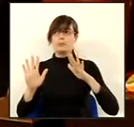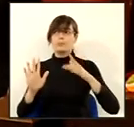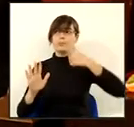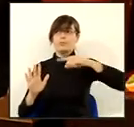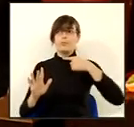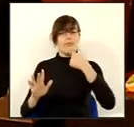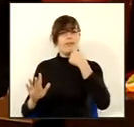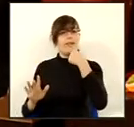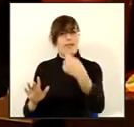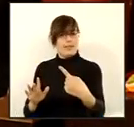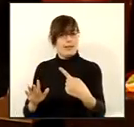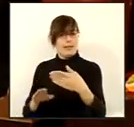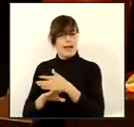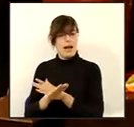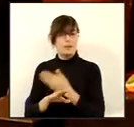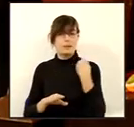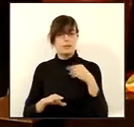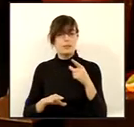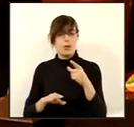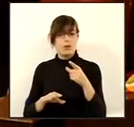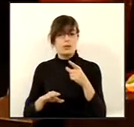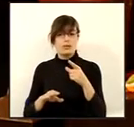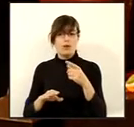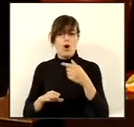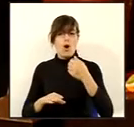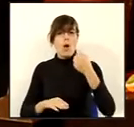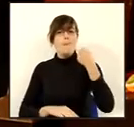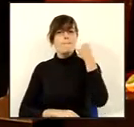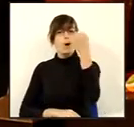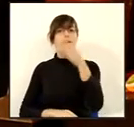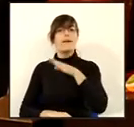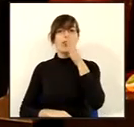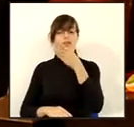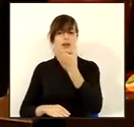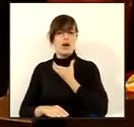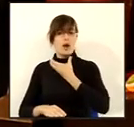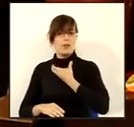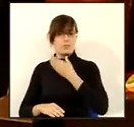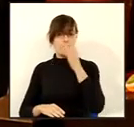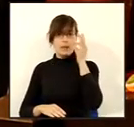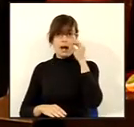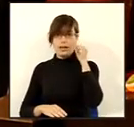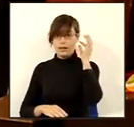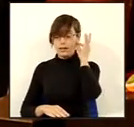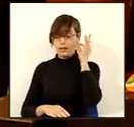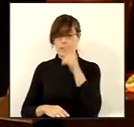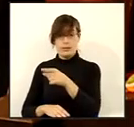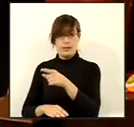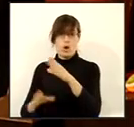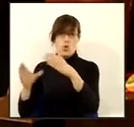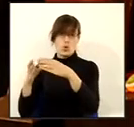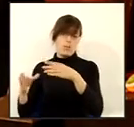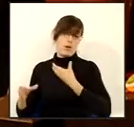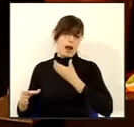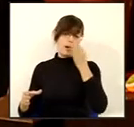dit abans, aquesta potestat està en mans de l'equip de govern i crec que en aquest sentit la llei els empara. Així doncs, si no hi